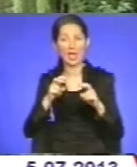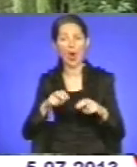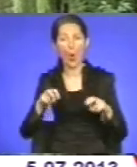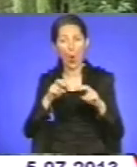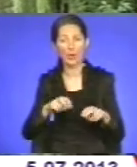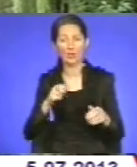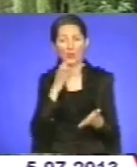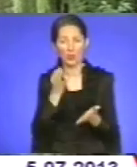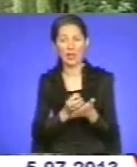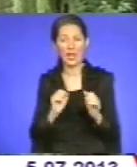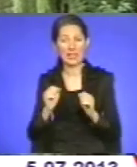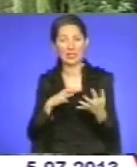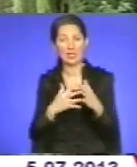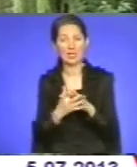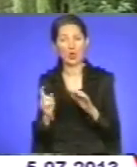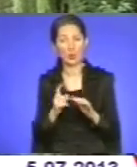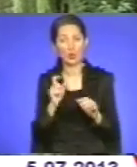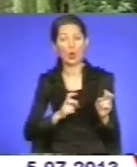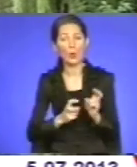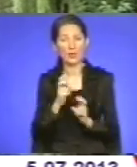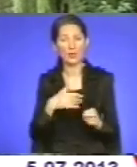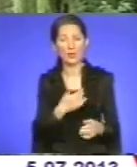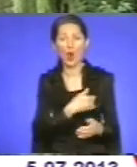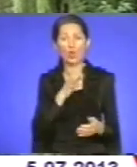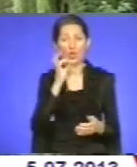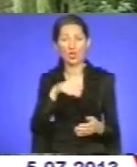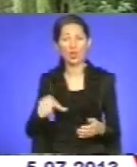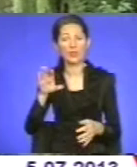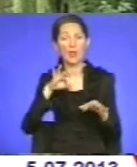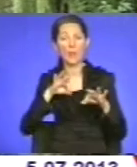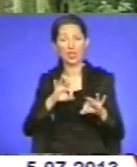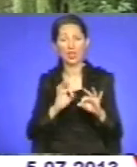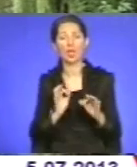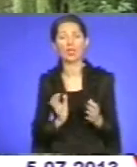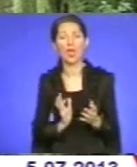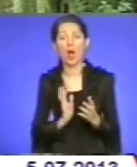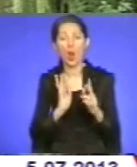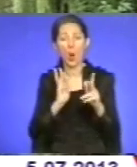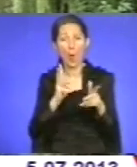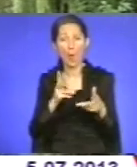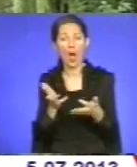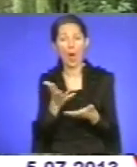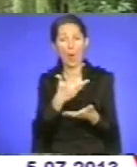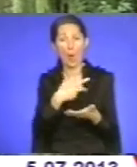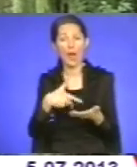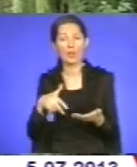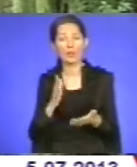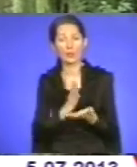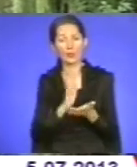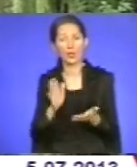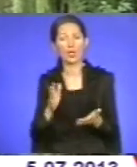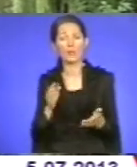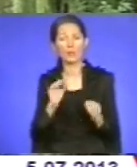підприємства. Хочу сказати, що усі машини, комбайни повинні бути обладнані вогнегасниками. Трактори